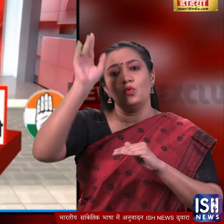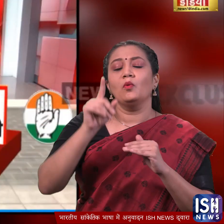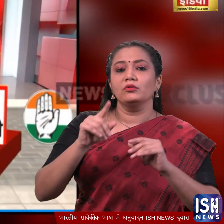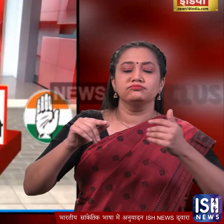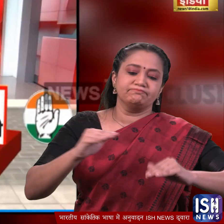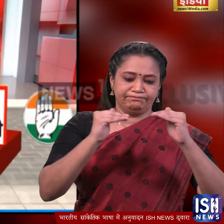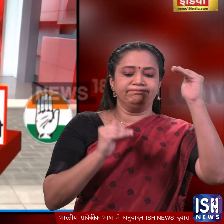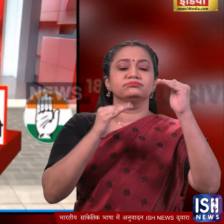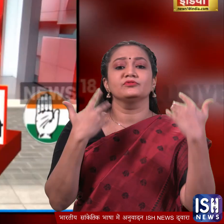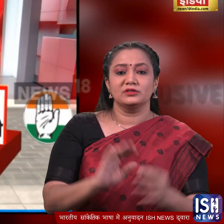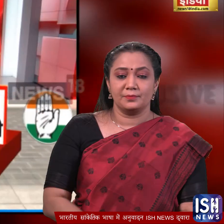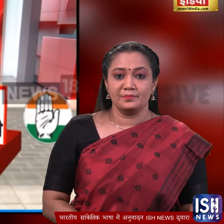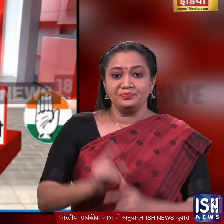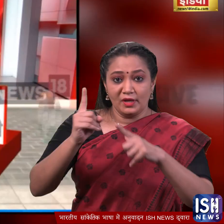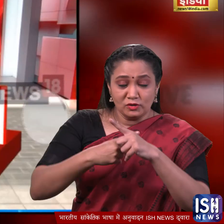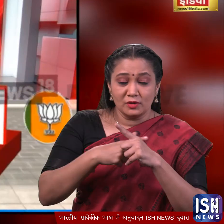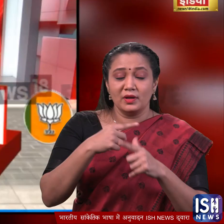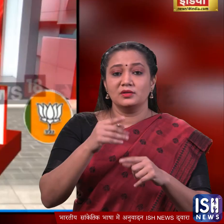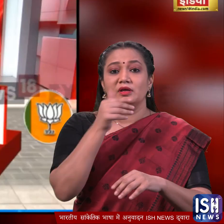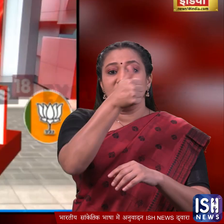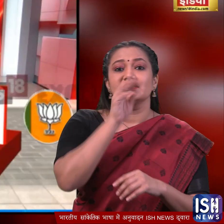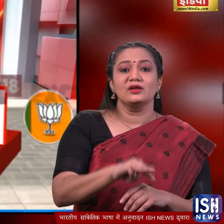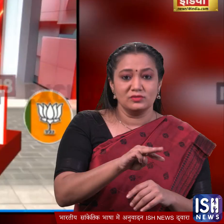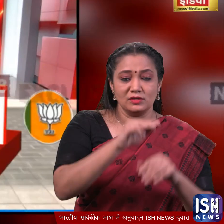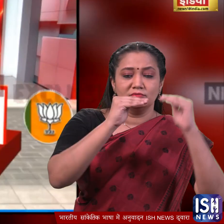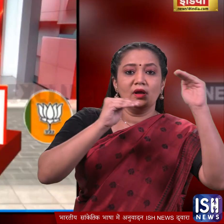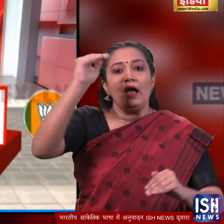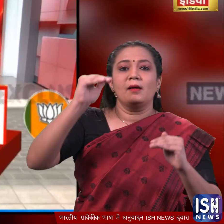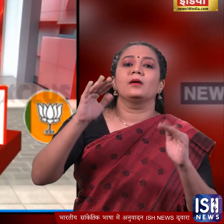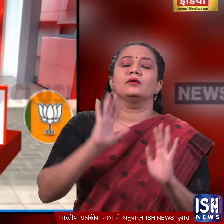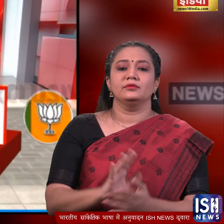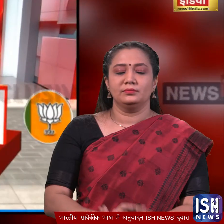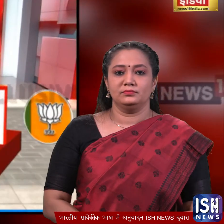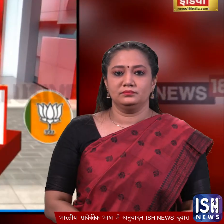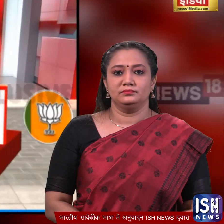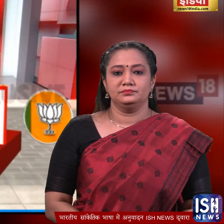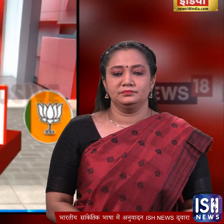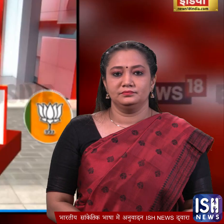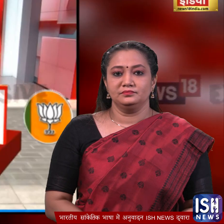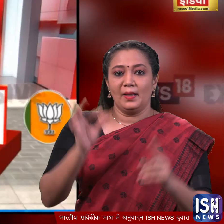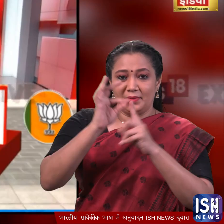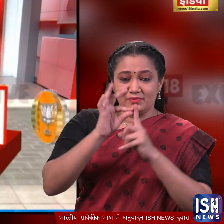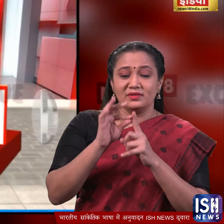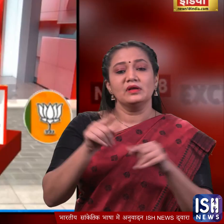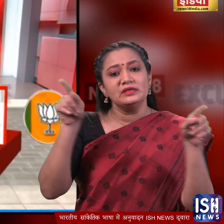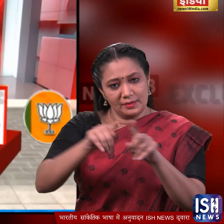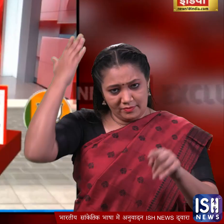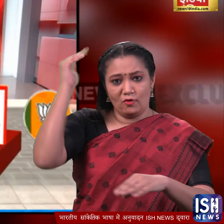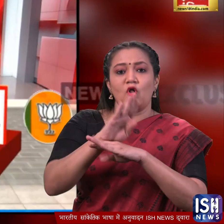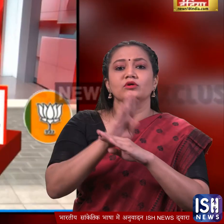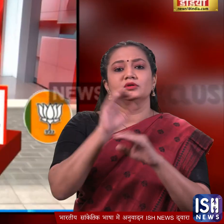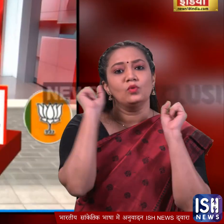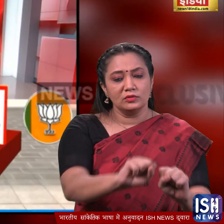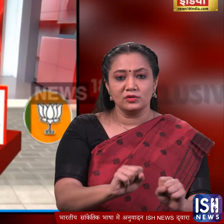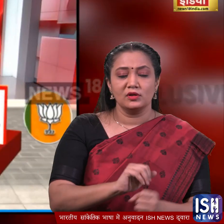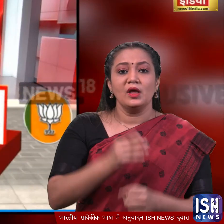से ज्यादा वोटों के अंतर से हरा दिया, जबकि जोबट सीट पर कांग्रेस को 6,000 वोटों के अंतर से बीजेपी ने शिकस्त दे दी। पृथ्वीपुर विधानसभा सीट भी पहले